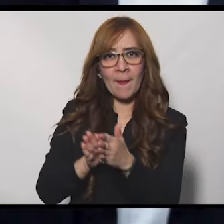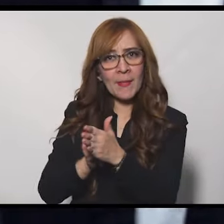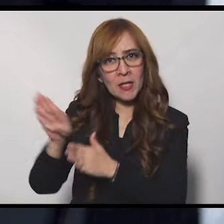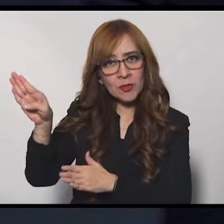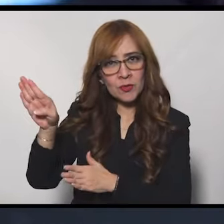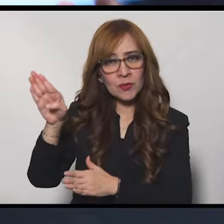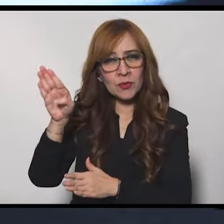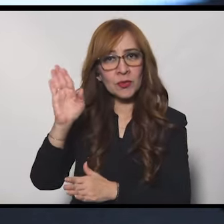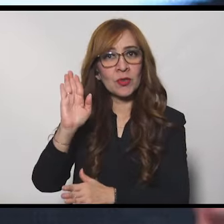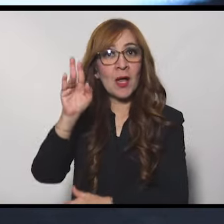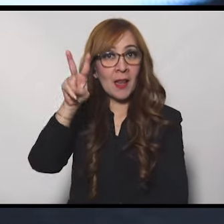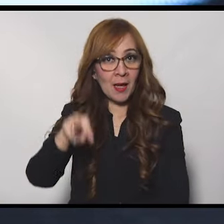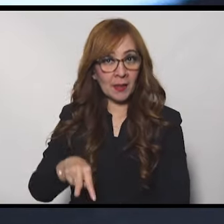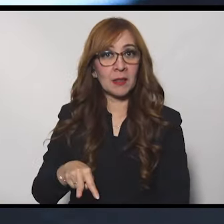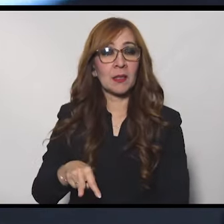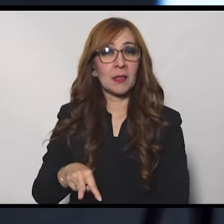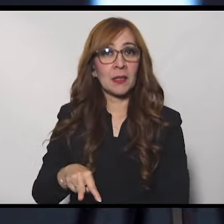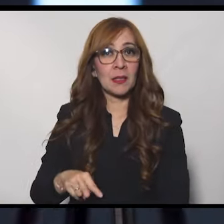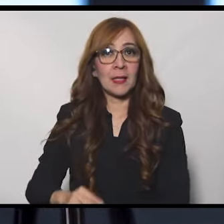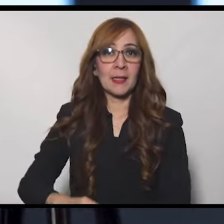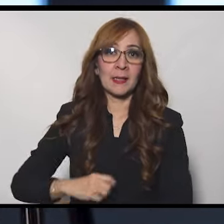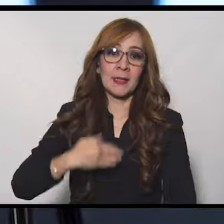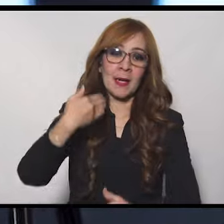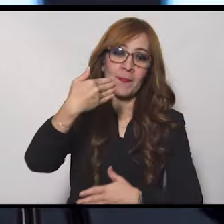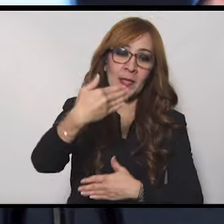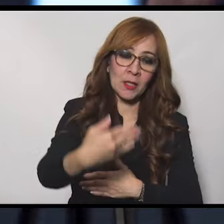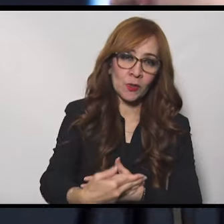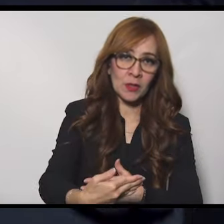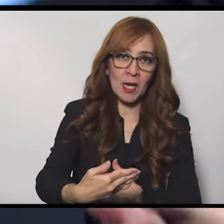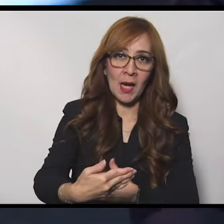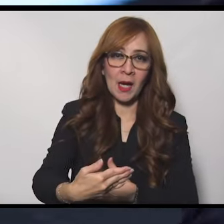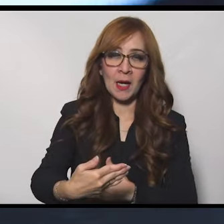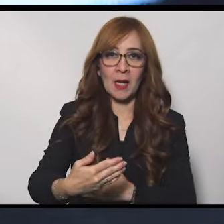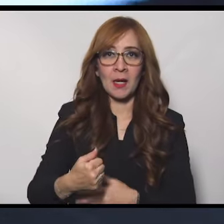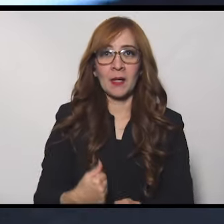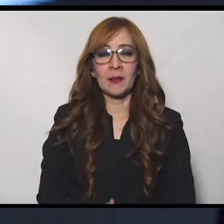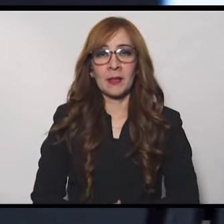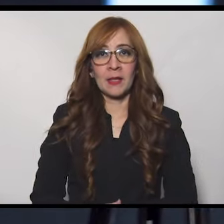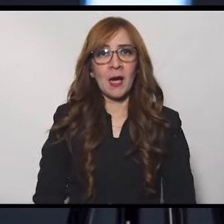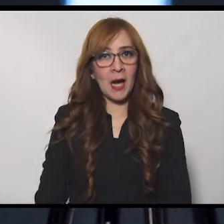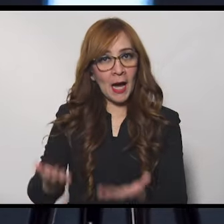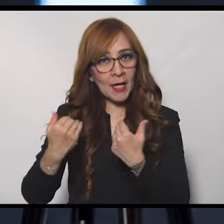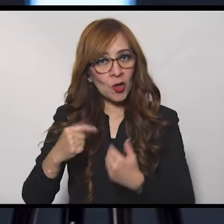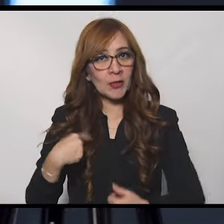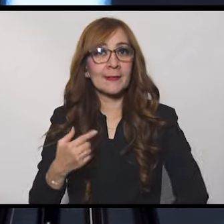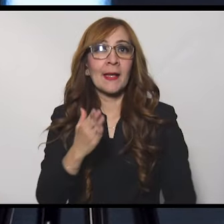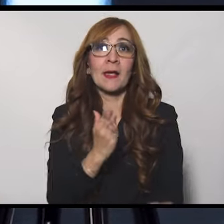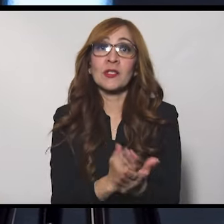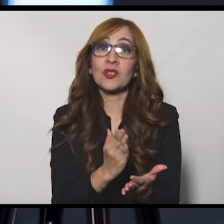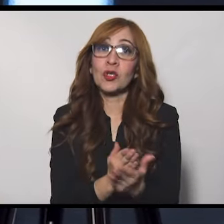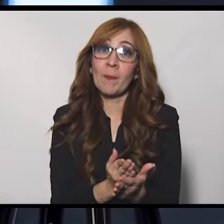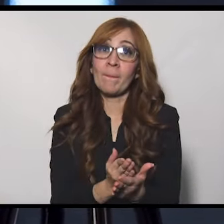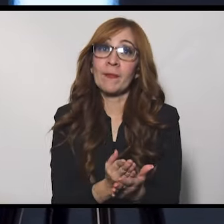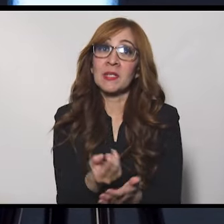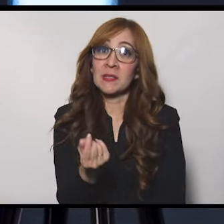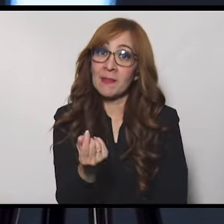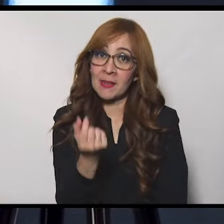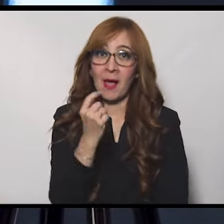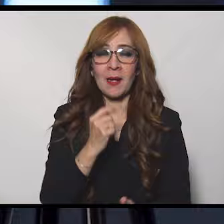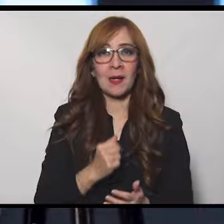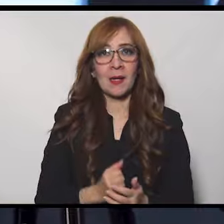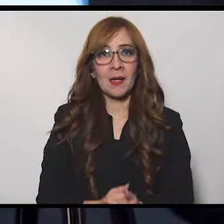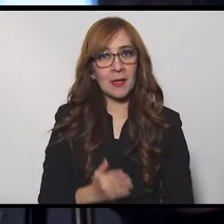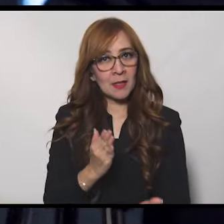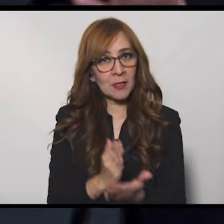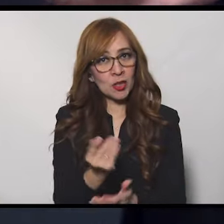kembali ke step berikutnya, ke musim berikutnya, yuk kita stop sejenak. Kita